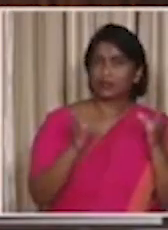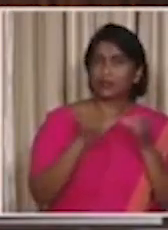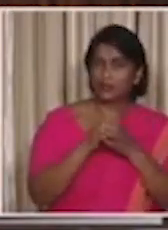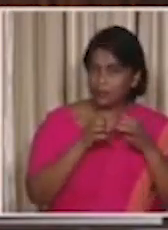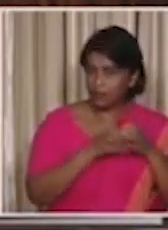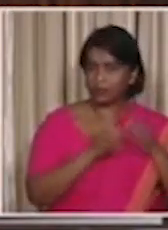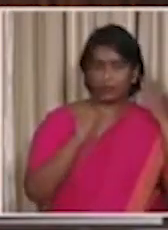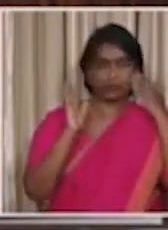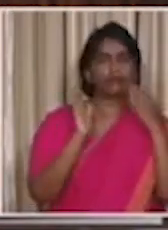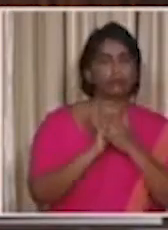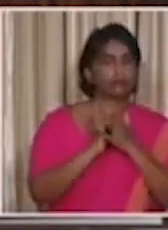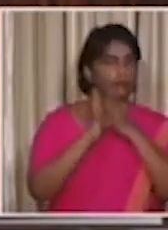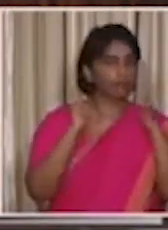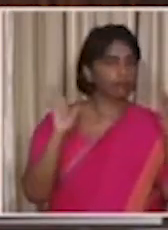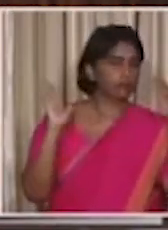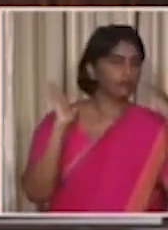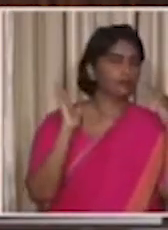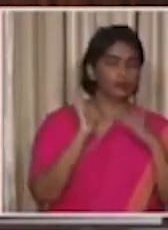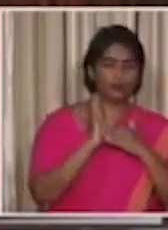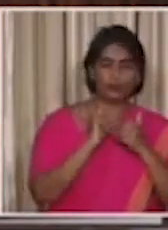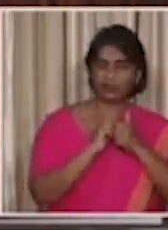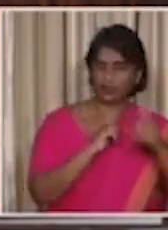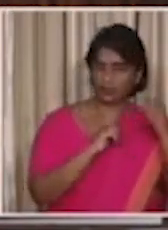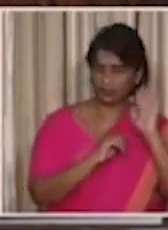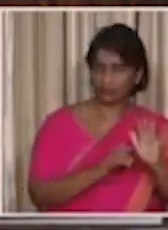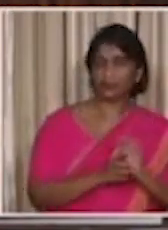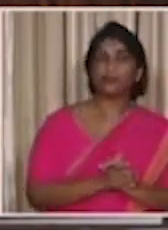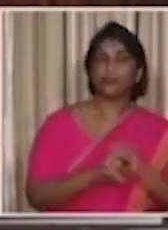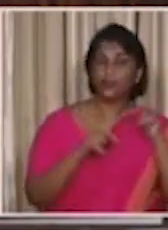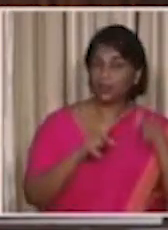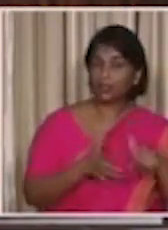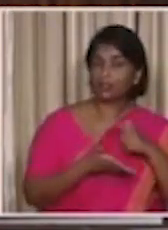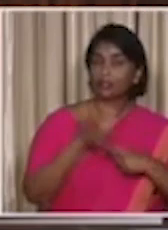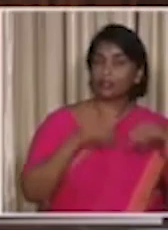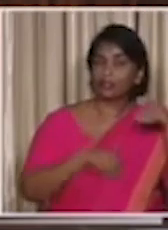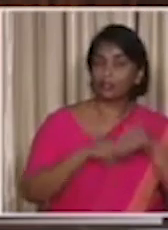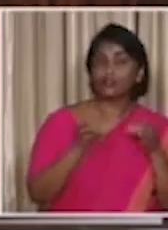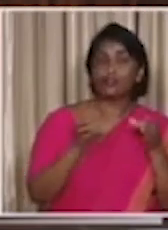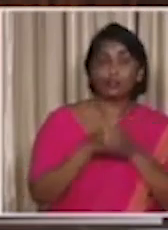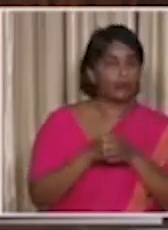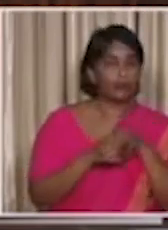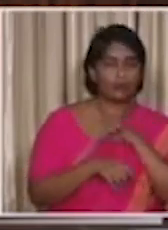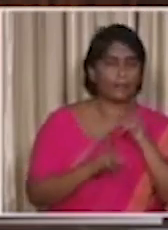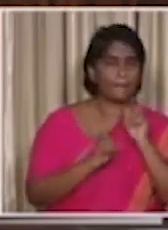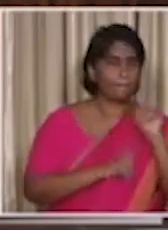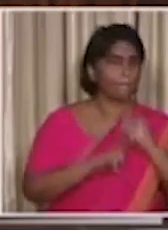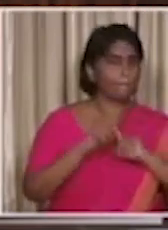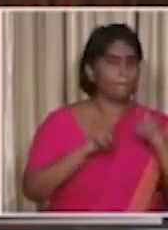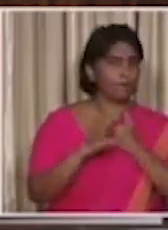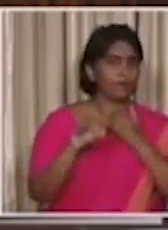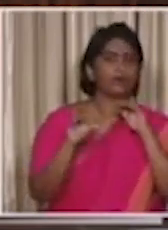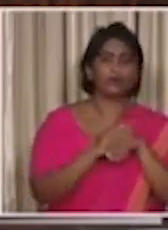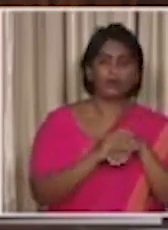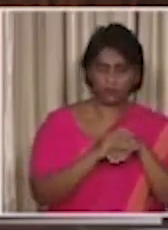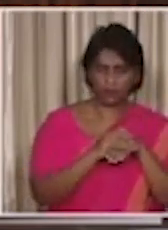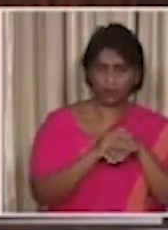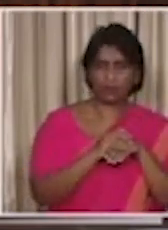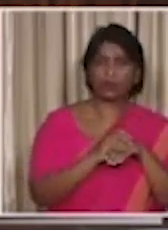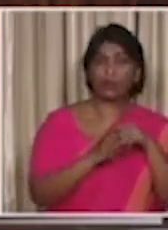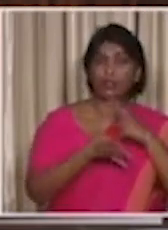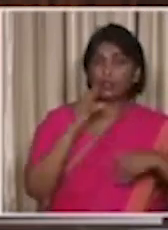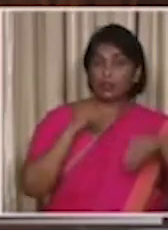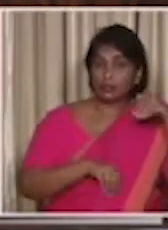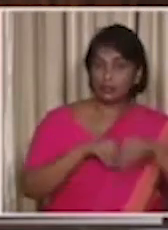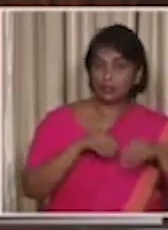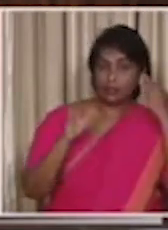පිළිබඳ දැඩි අවධානයක් යොමු කළ යුතු වෙනවා. අද දේශපාලන පක්ෂවලට වඩා අද පාර්ලිමේන්තුව නියෝජනය කරන්නේ